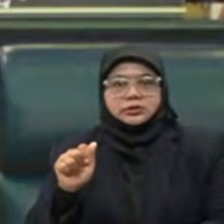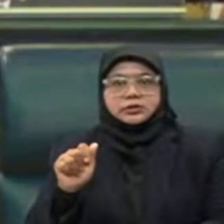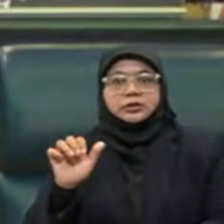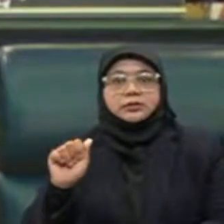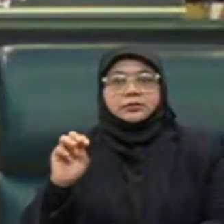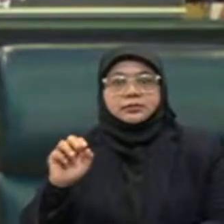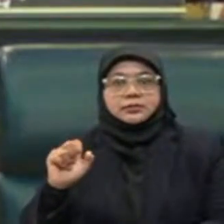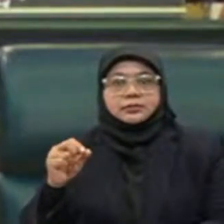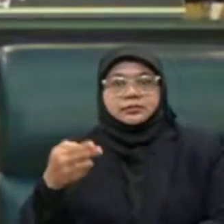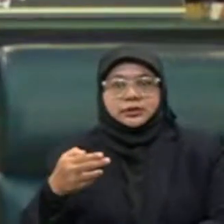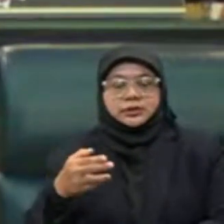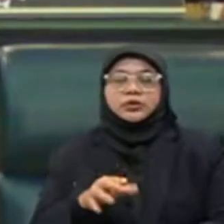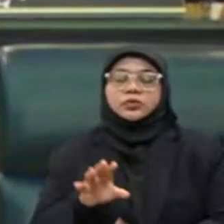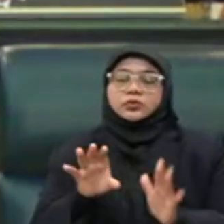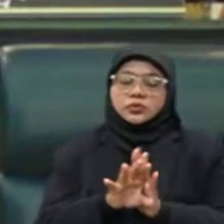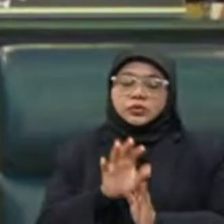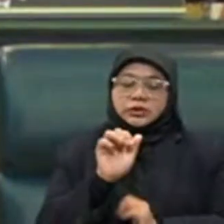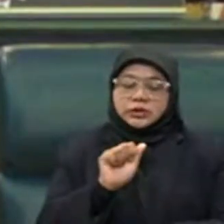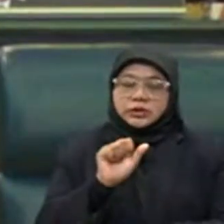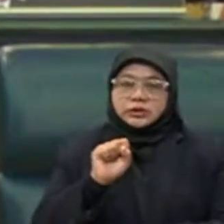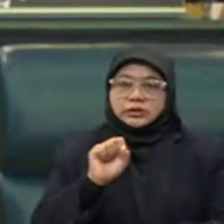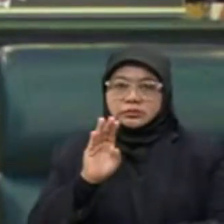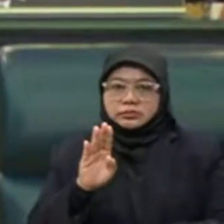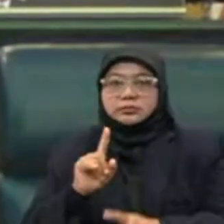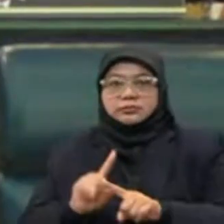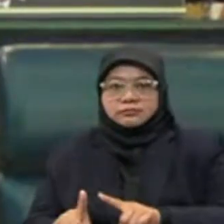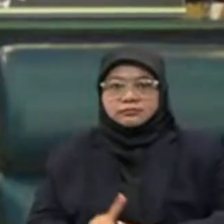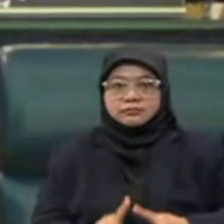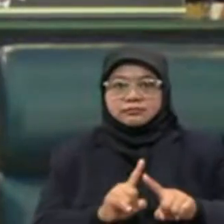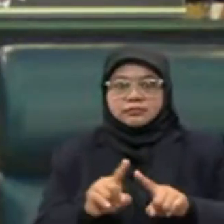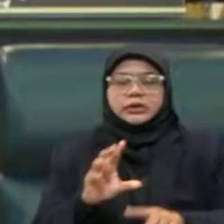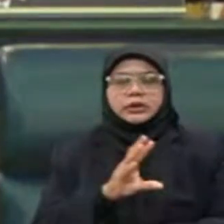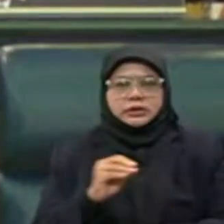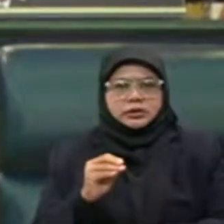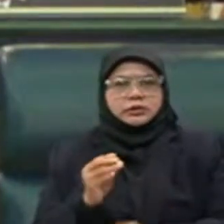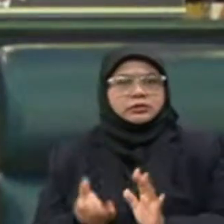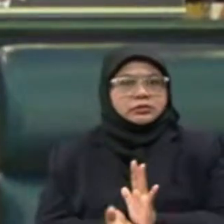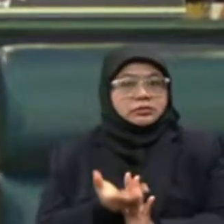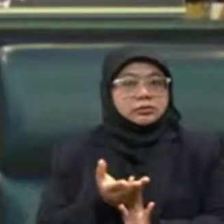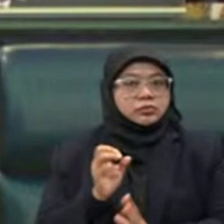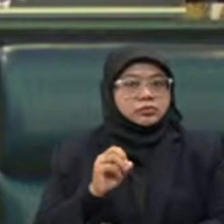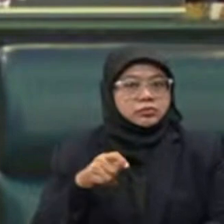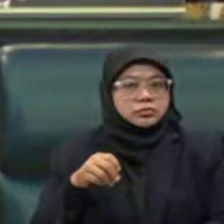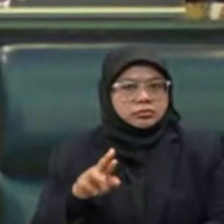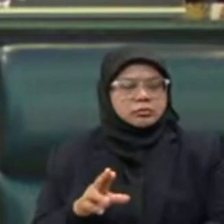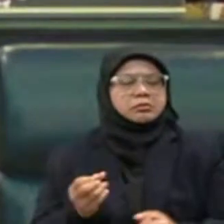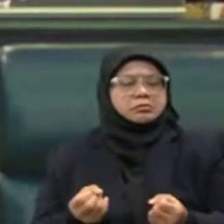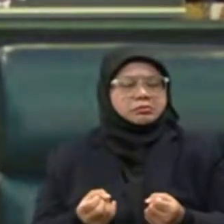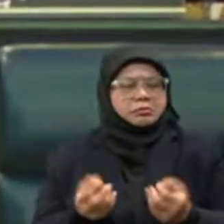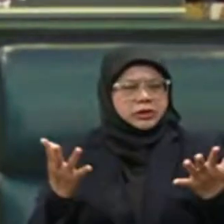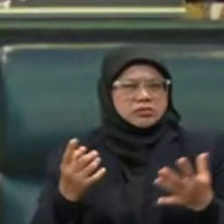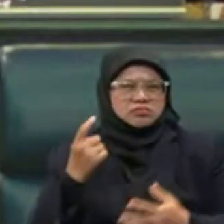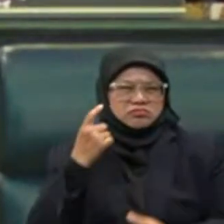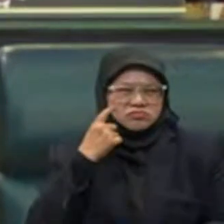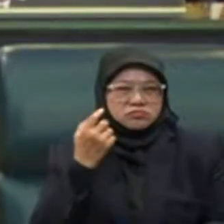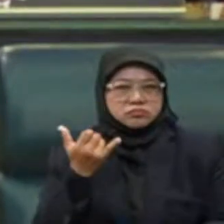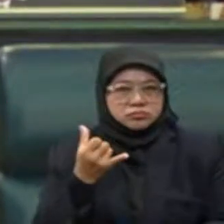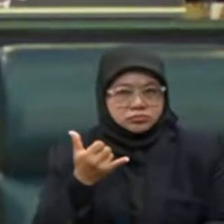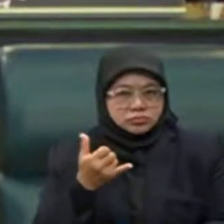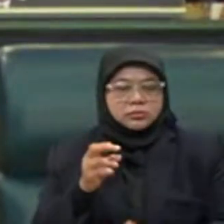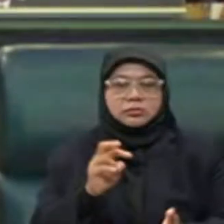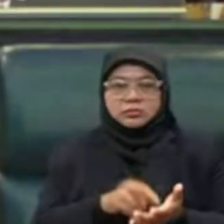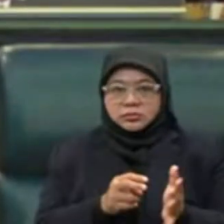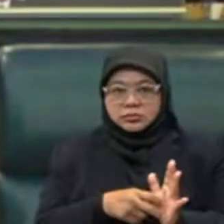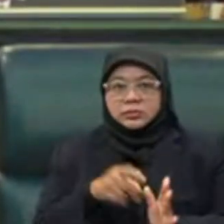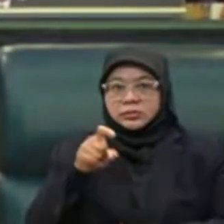amanah USB dan sebagainya dan digantikan oleh kenaikan yang mempertimbangkan untuk perlu